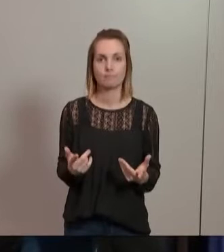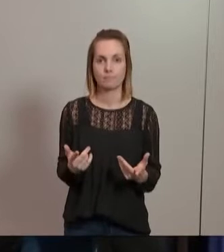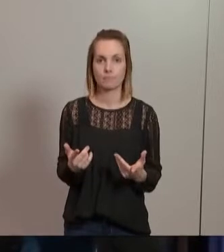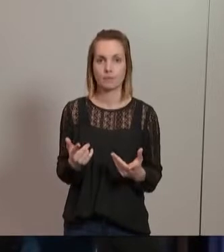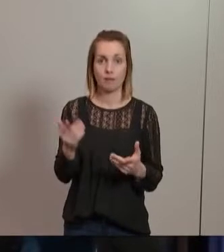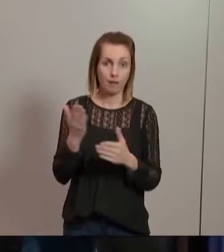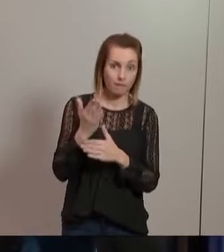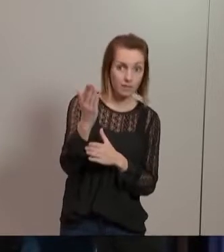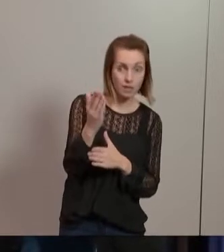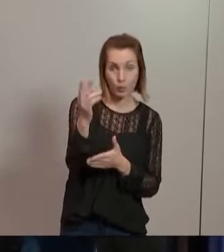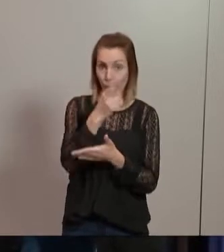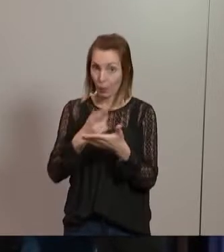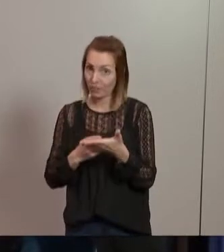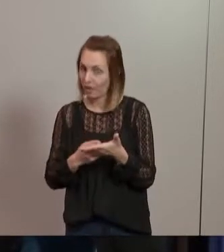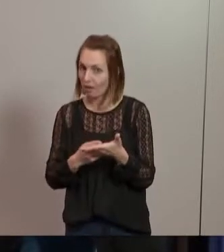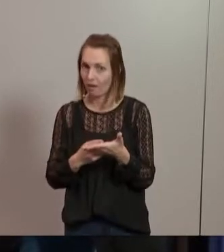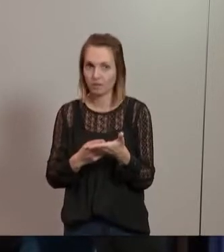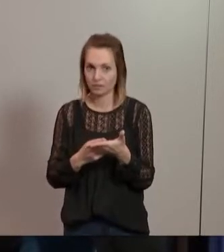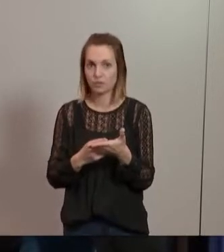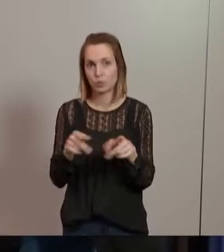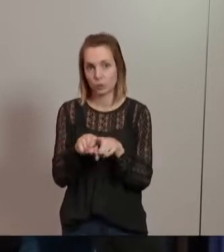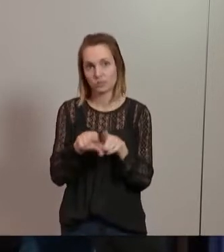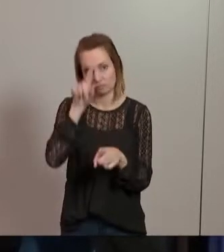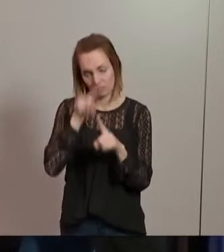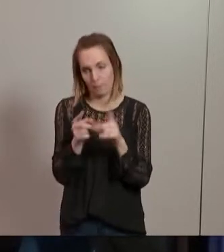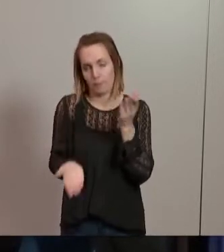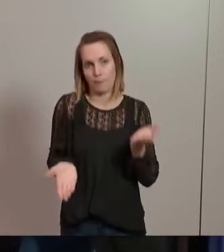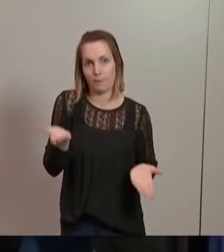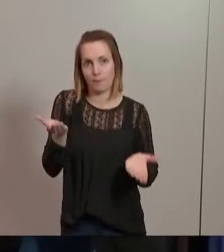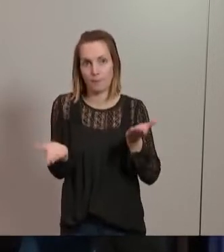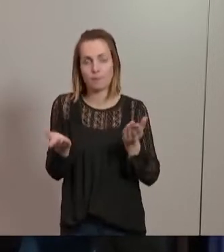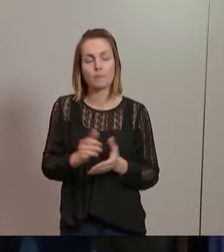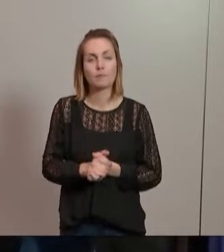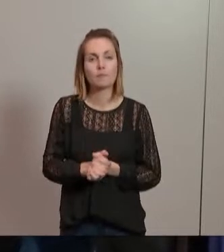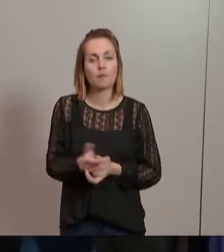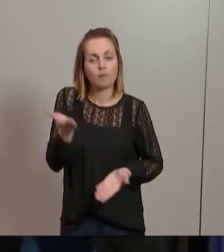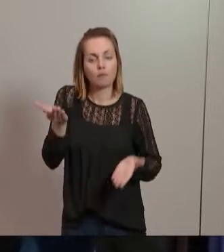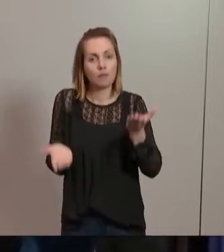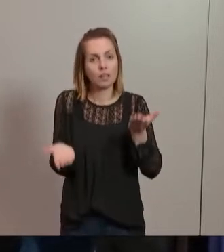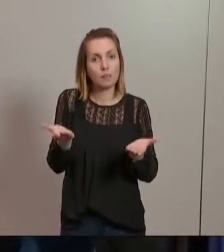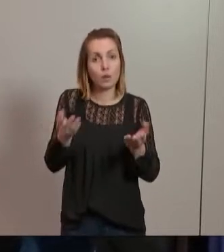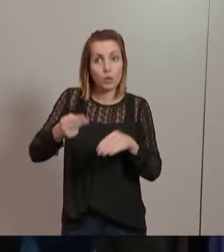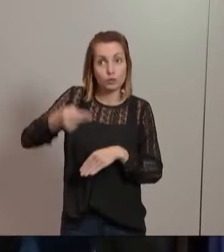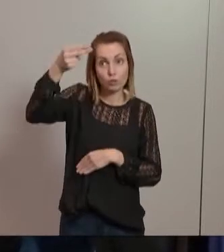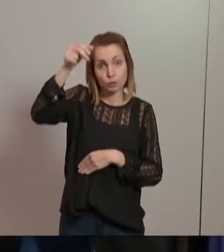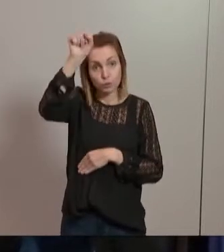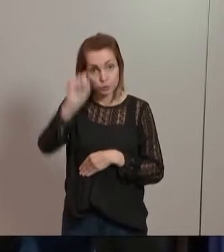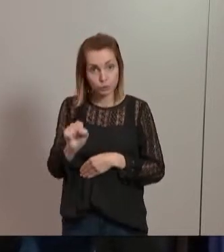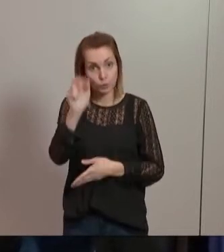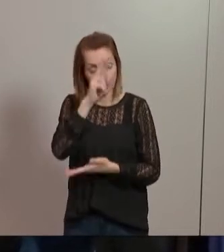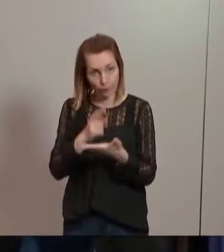de l'avenir de notre ville se joue dans les équilibres. Équilibre entre le nord et le sud de